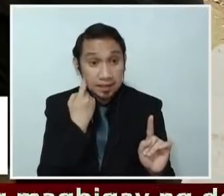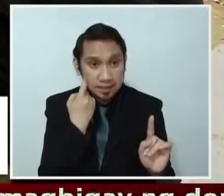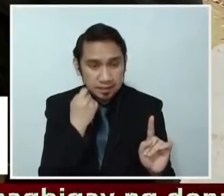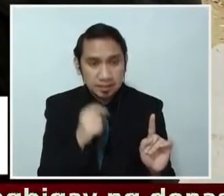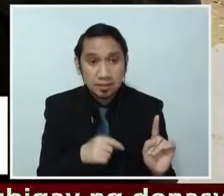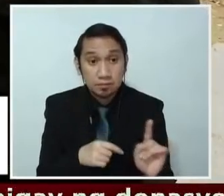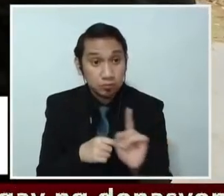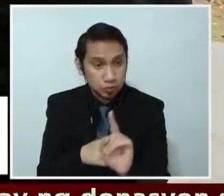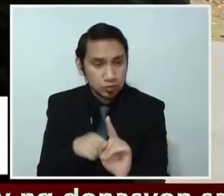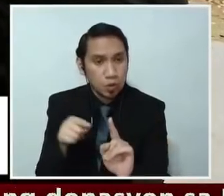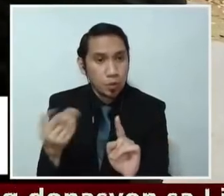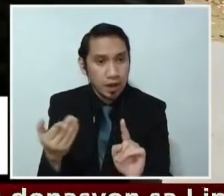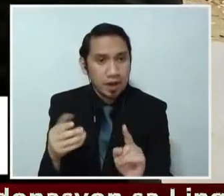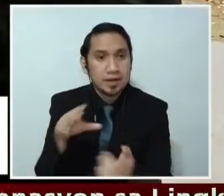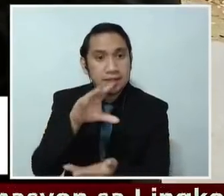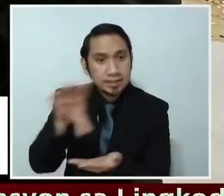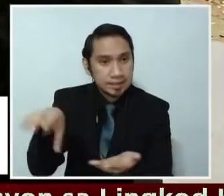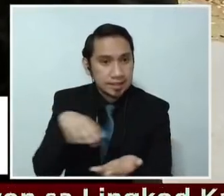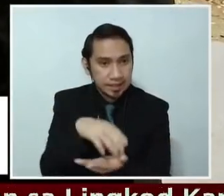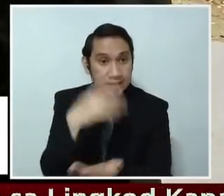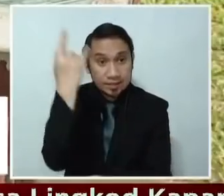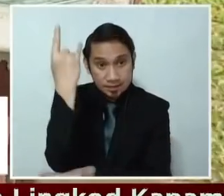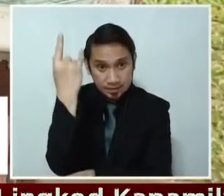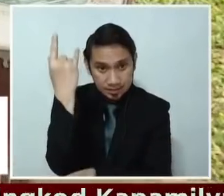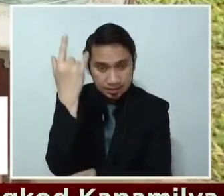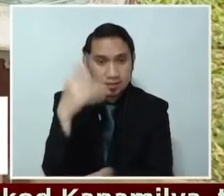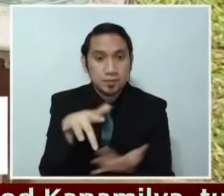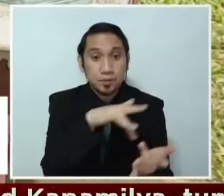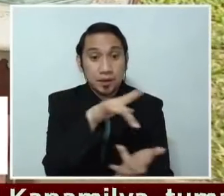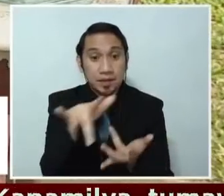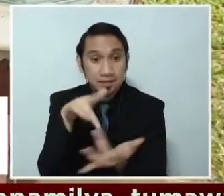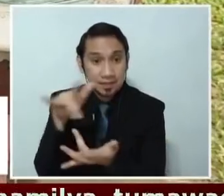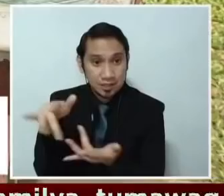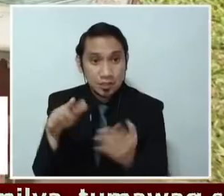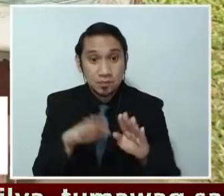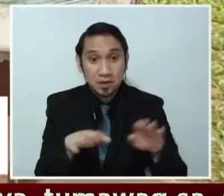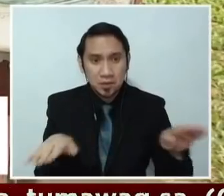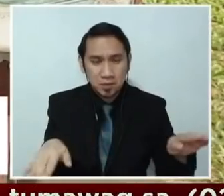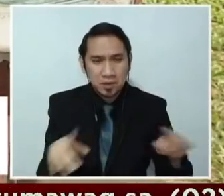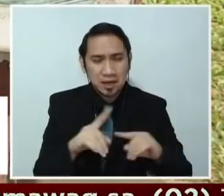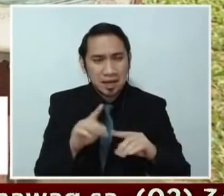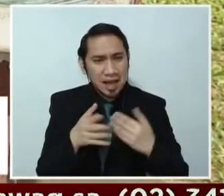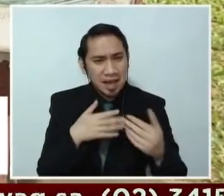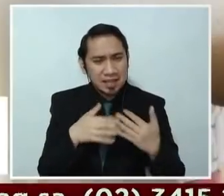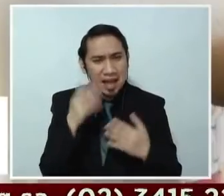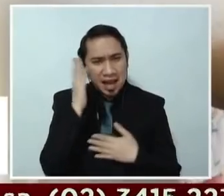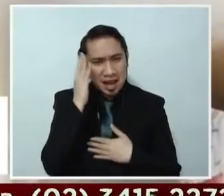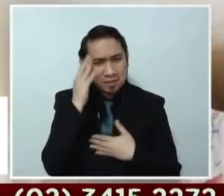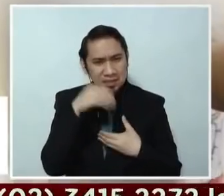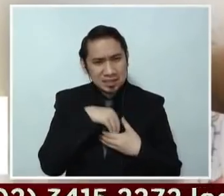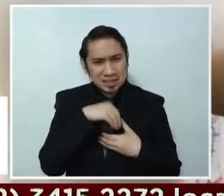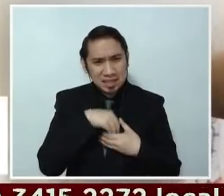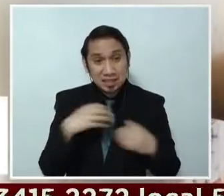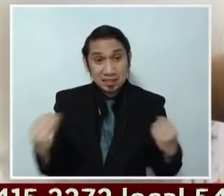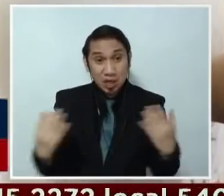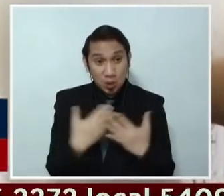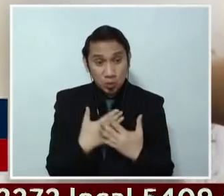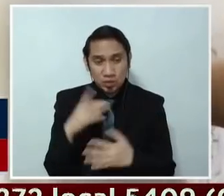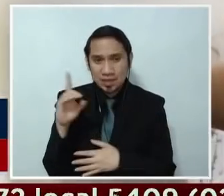Quezon Memorial Circle para ipasyal ang kanyang anak kahit aminadong takot siya sa Delta variant. Isa ngayon